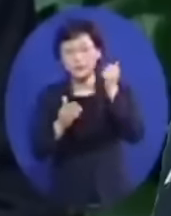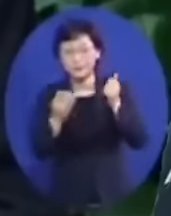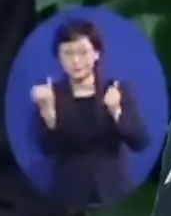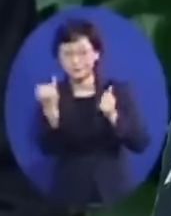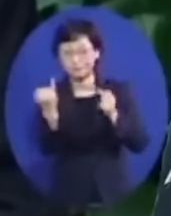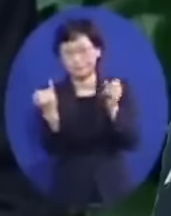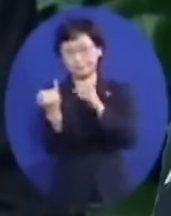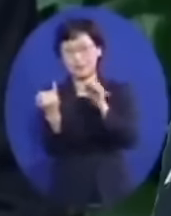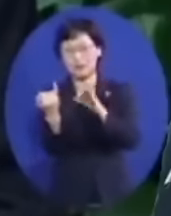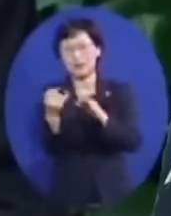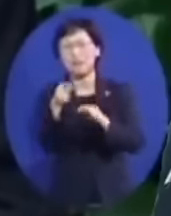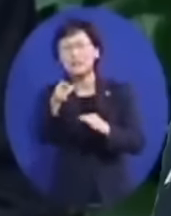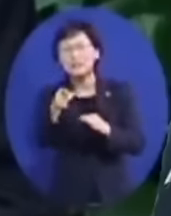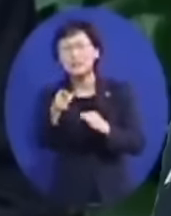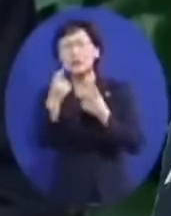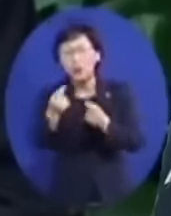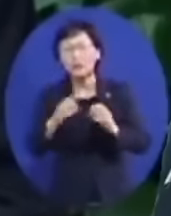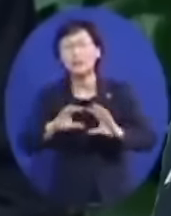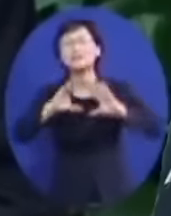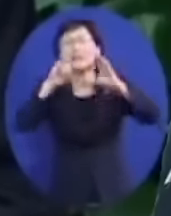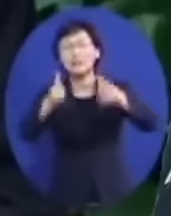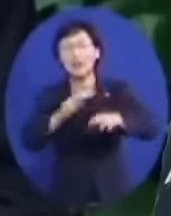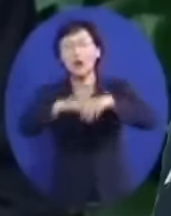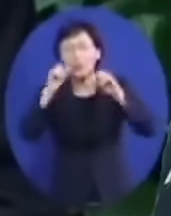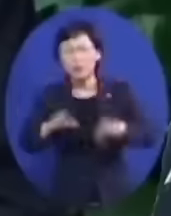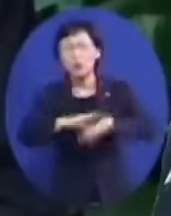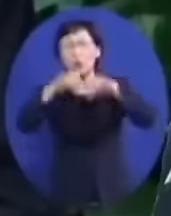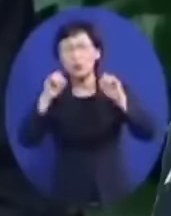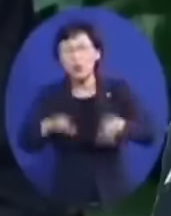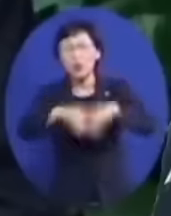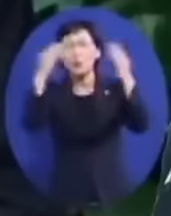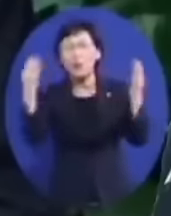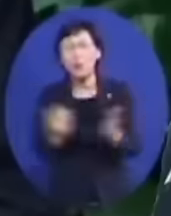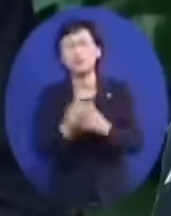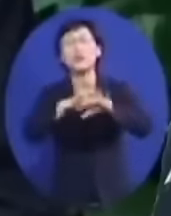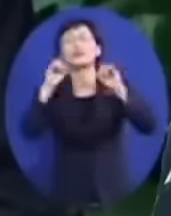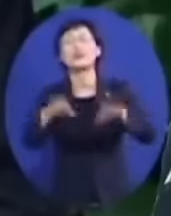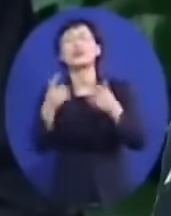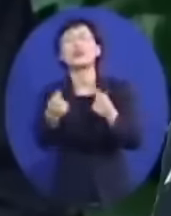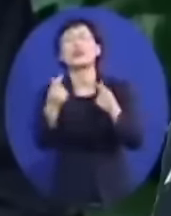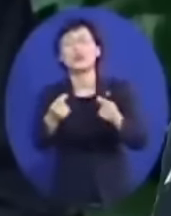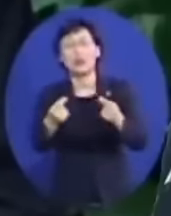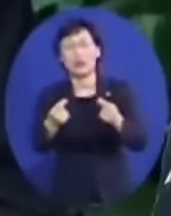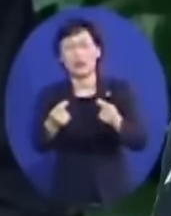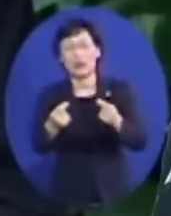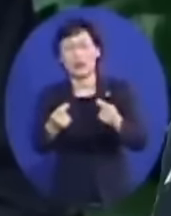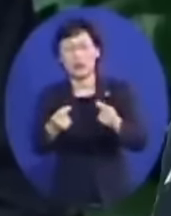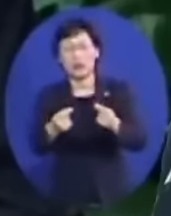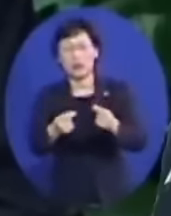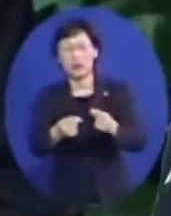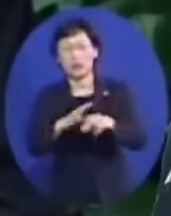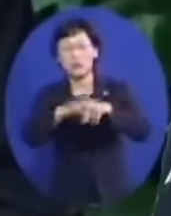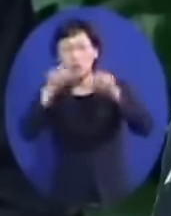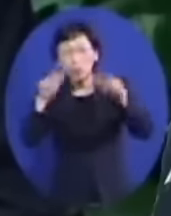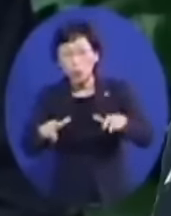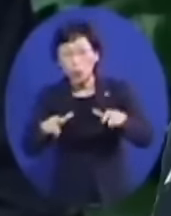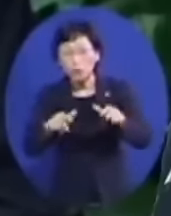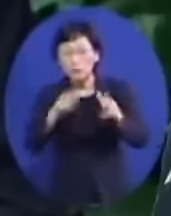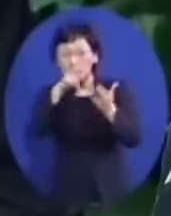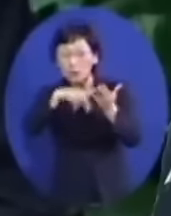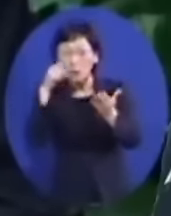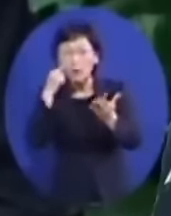이게 세상입니다. 헛되고 헛되며 또 헛되고 헛되니 모든 것이 헛되다고 전도서에 말한 것처럼 인간의